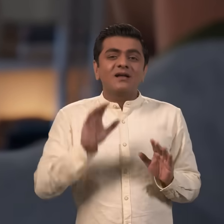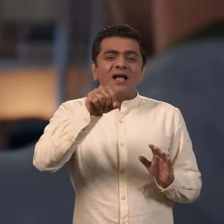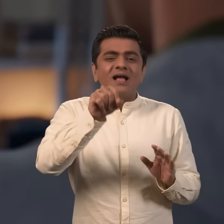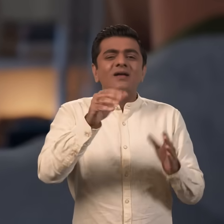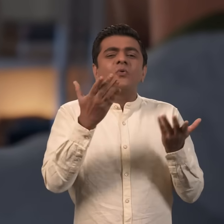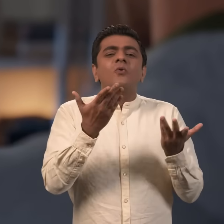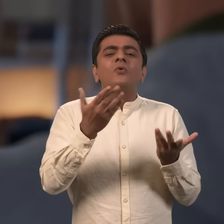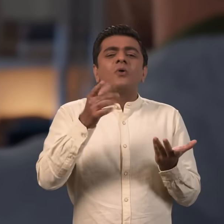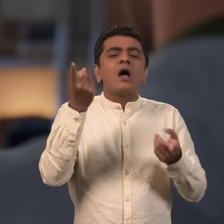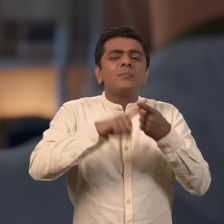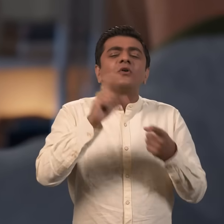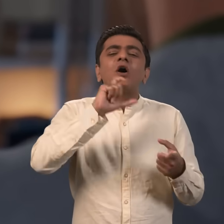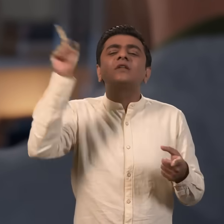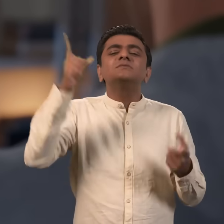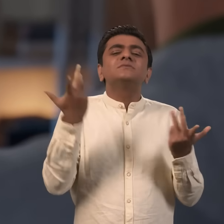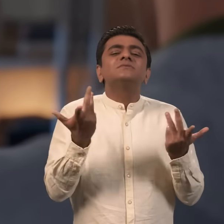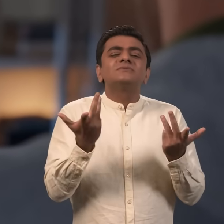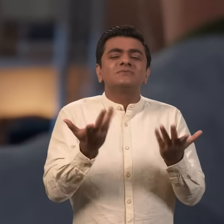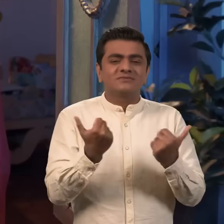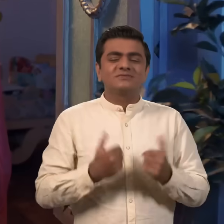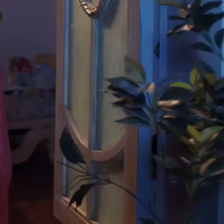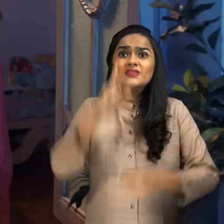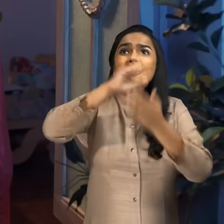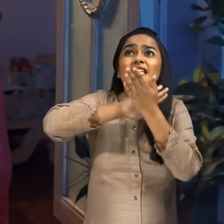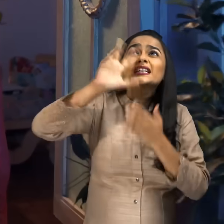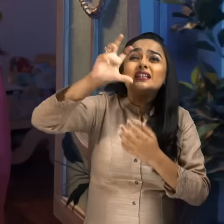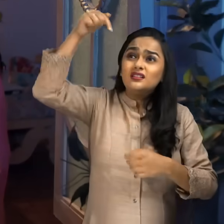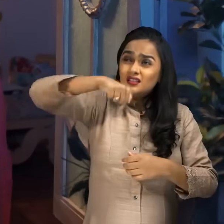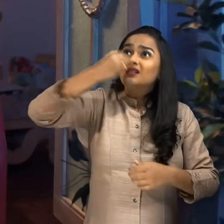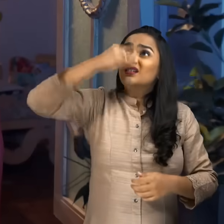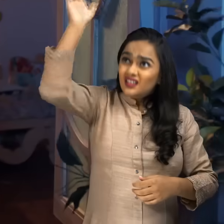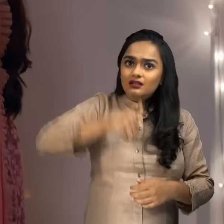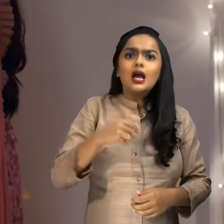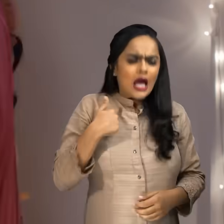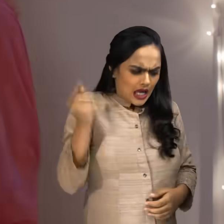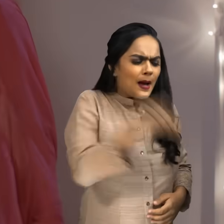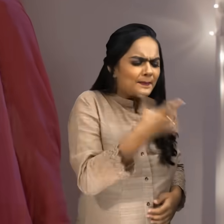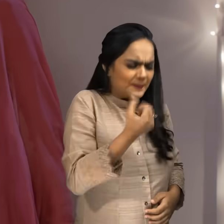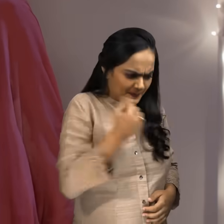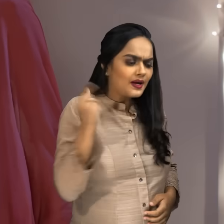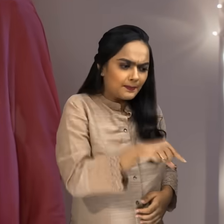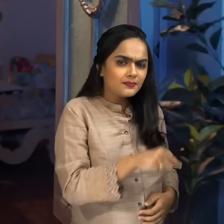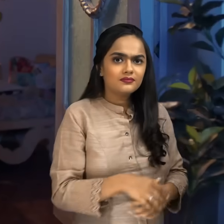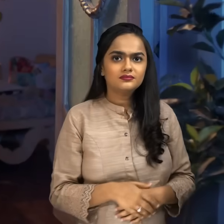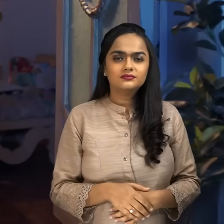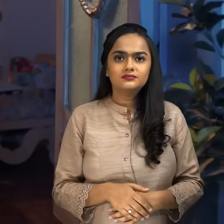वही तो बता ना कि हुआ क्या था कॉलेज में। नीचे आकर खाना खा ले। आ रही हूँ